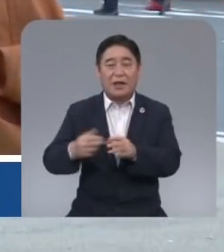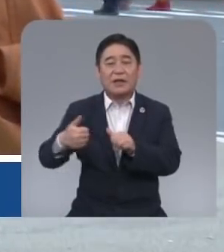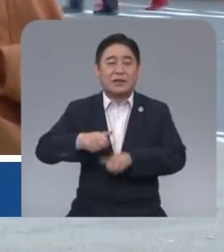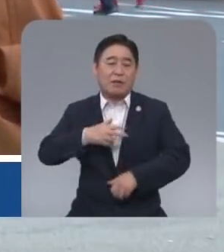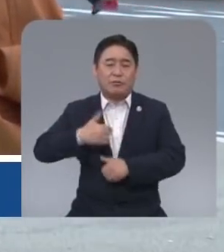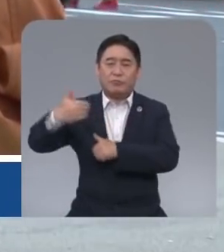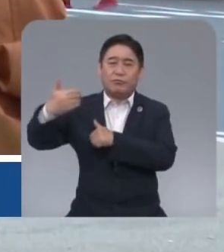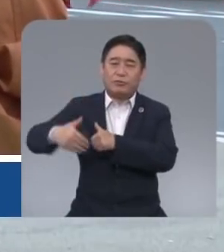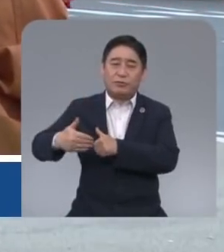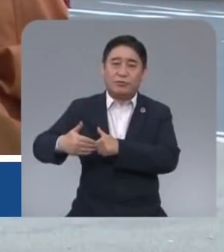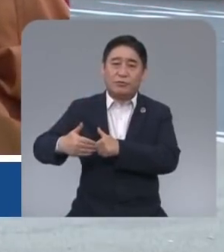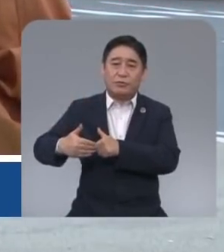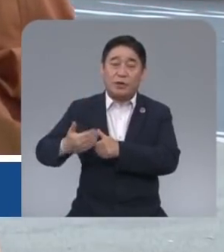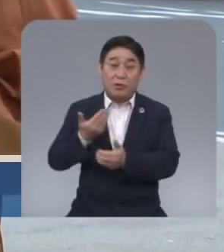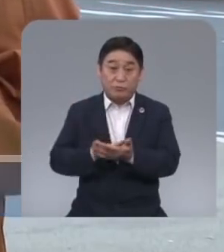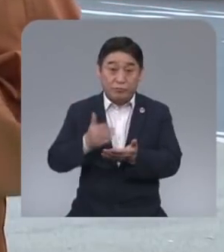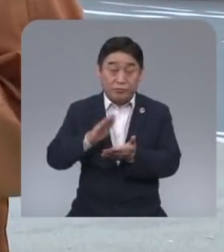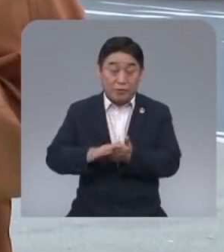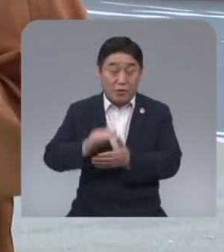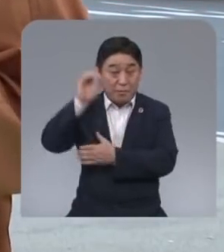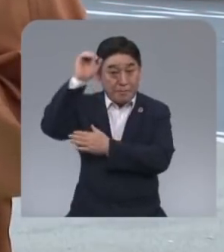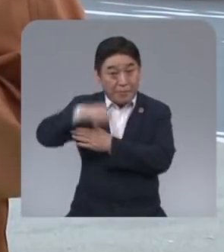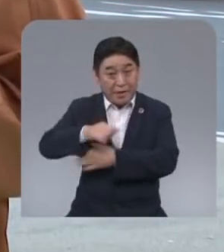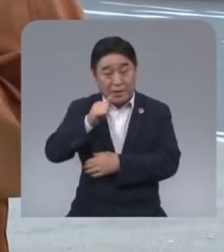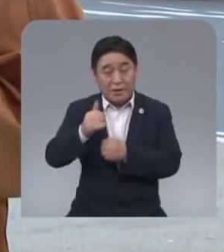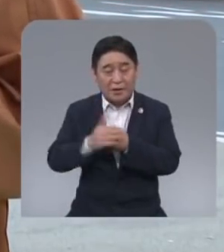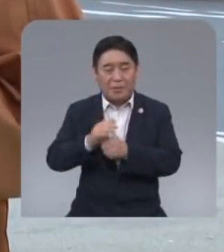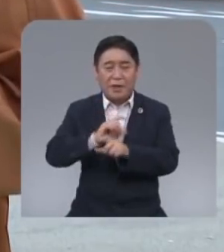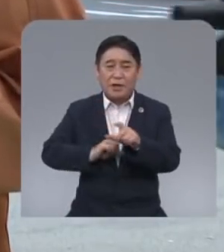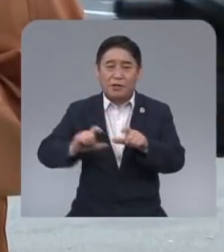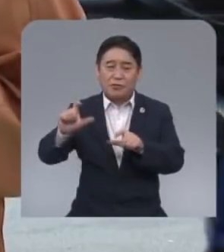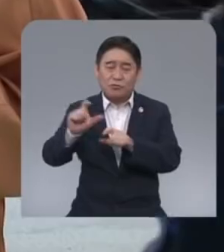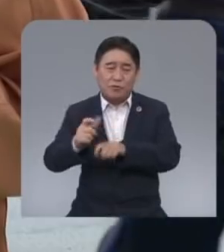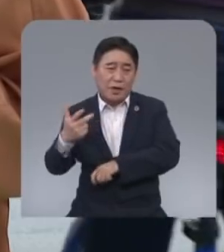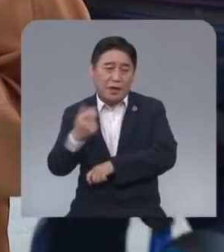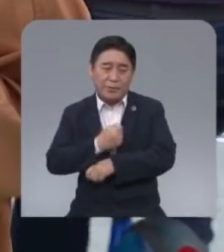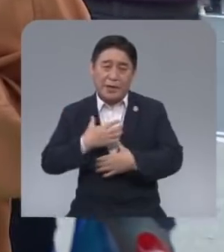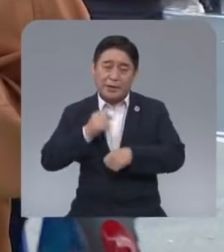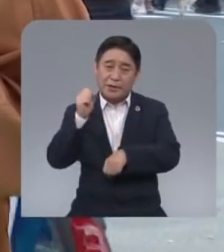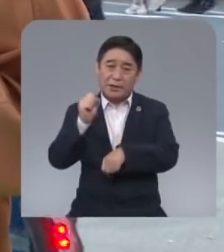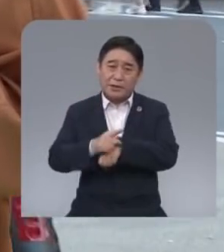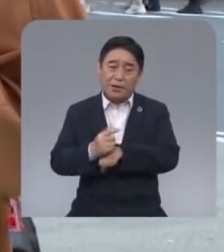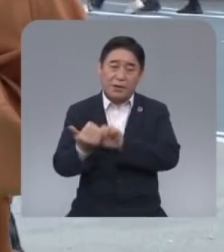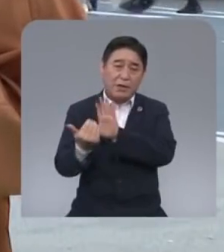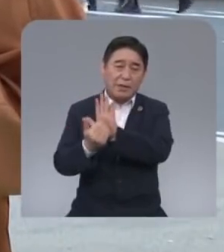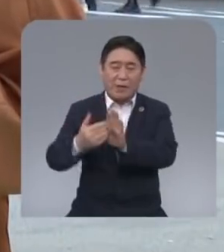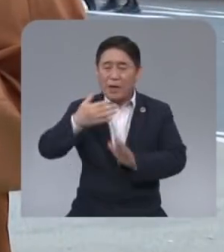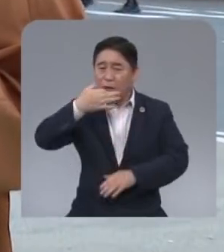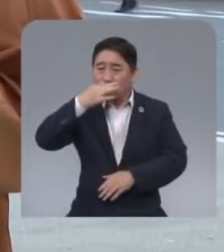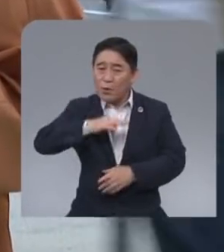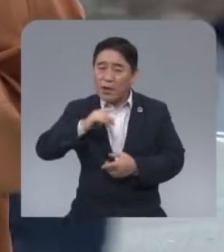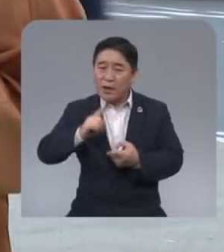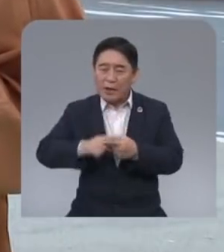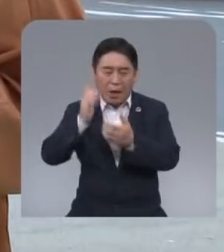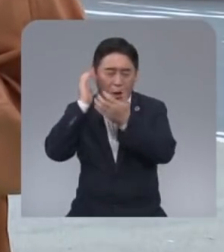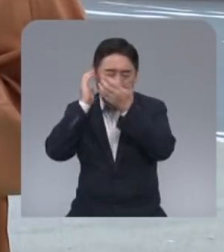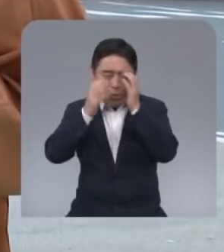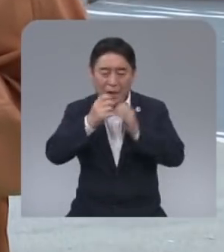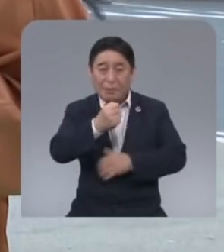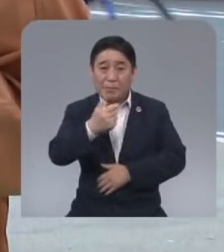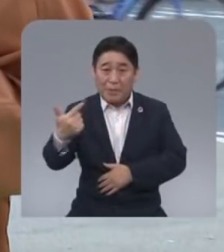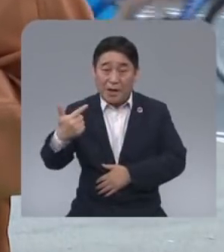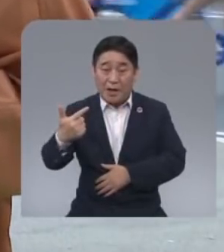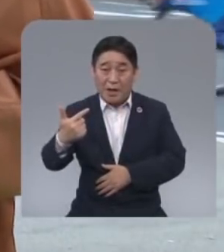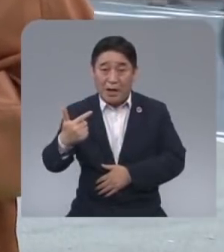자문위의 권고안을 수정해 승인하면서 추가 접종의 안전성과 예방 효과에 대한 혼란이 커지고